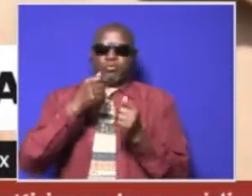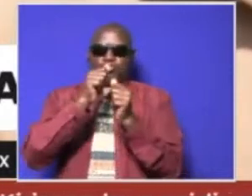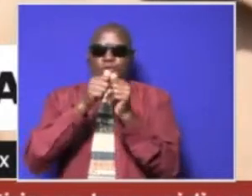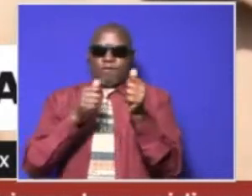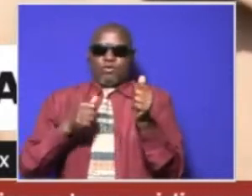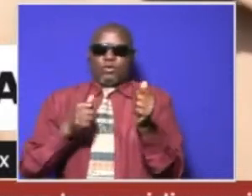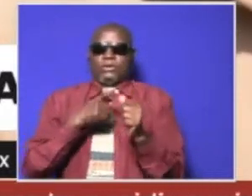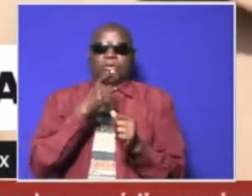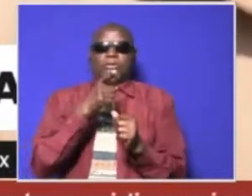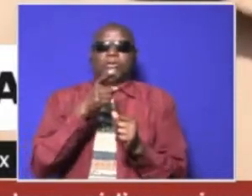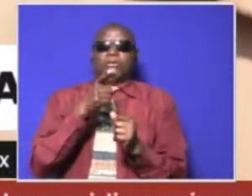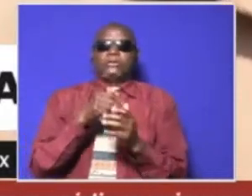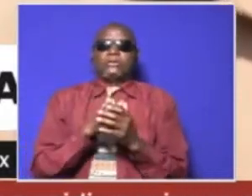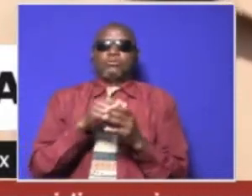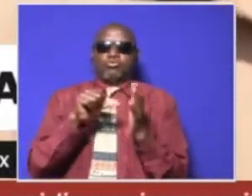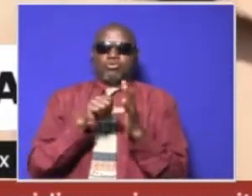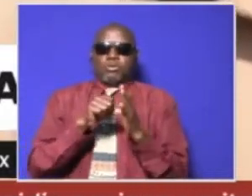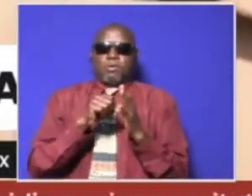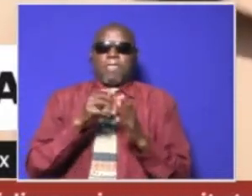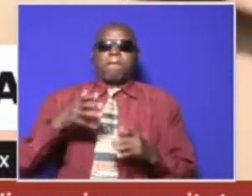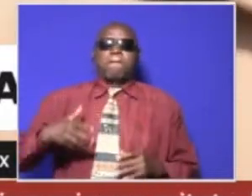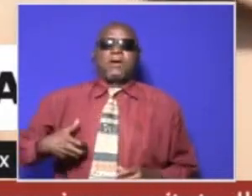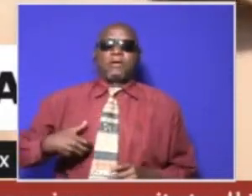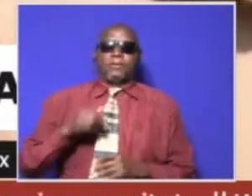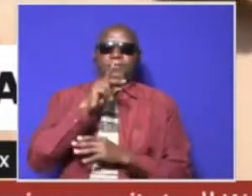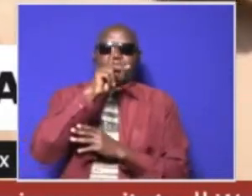la monkeypox. Dalili ambazo huwa